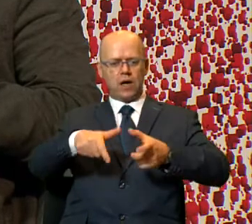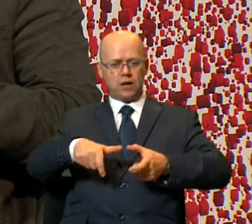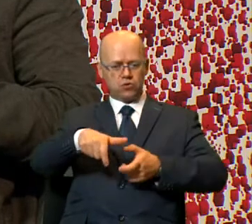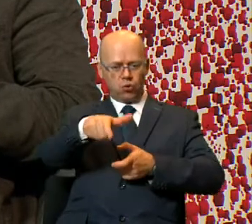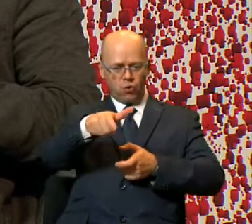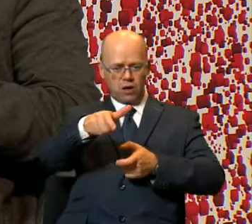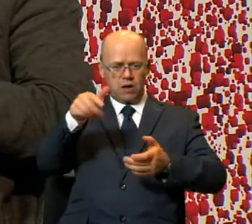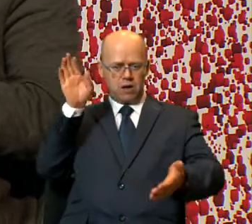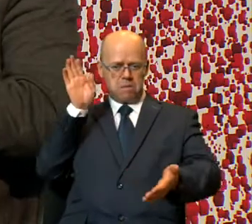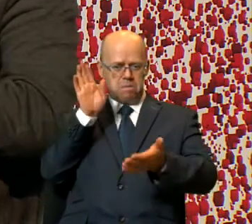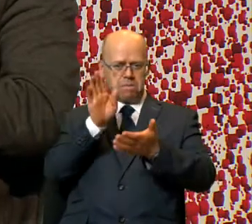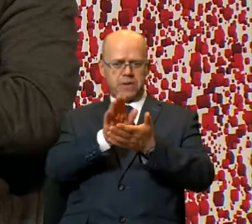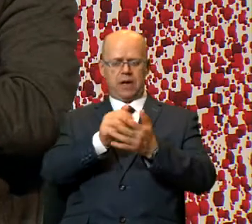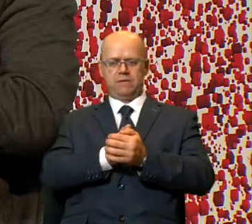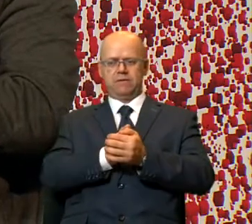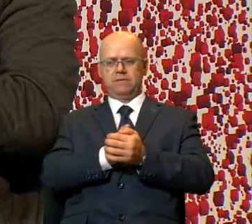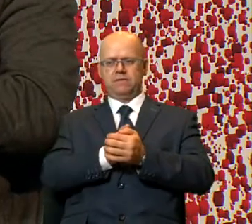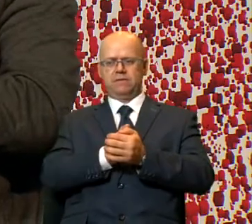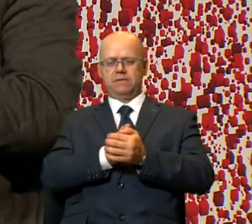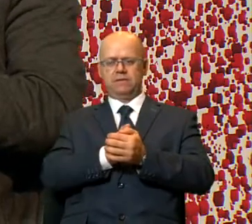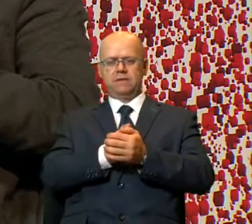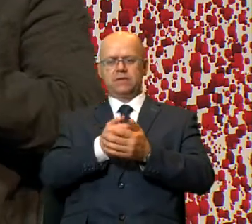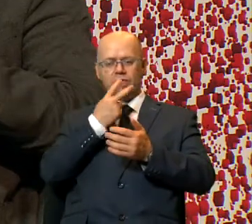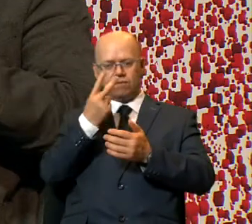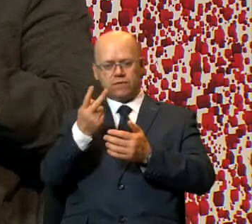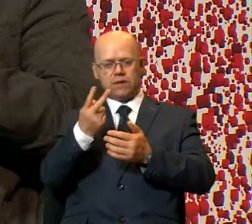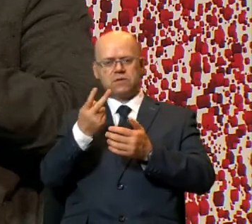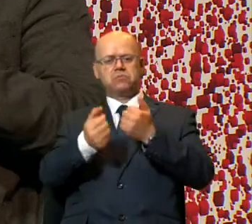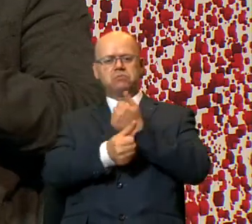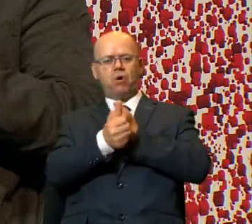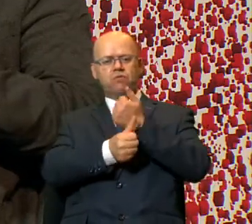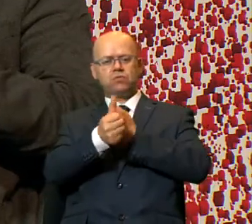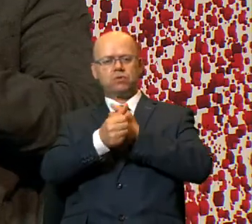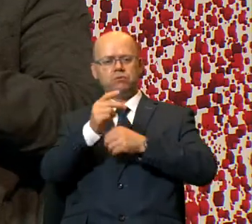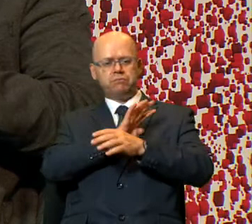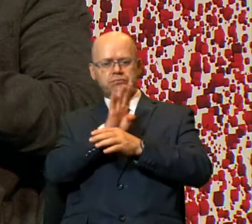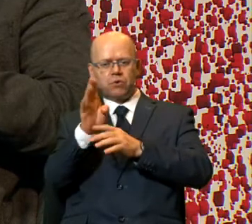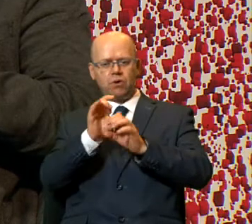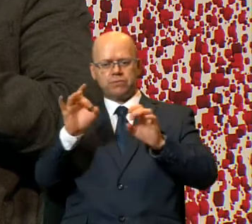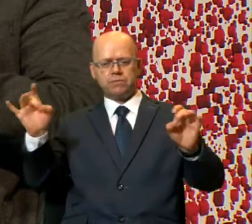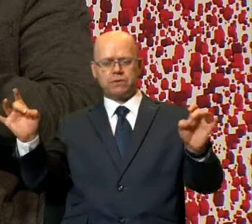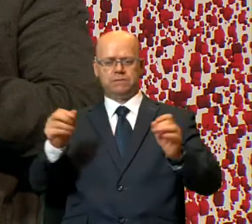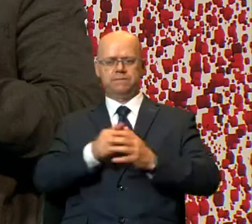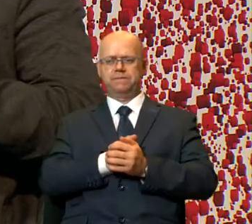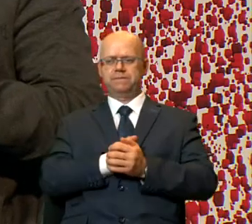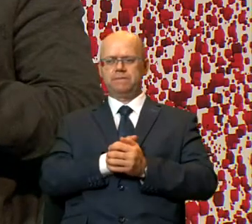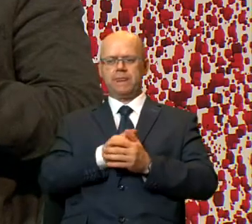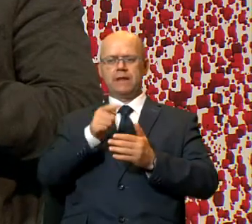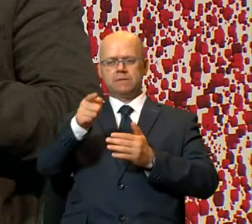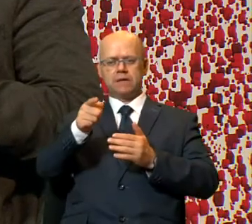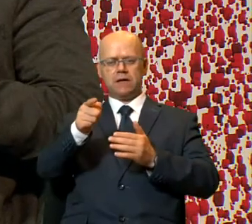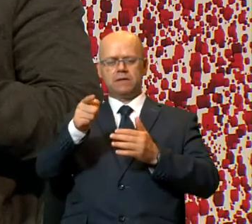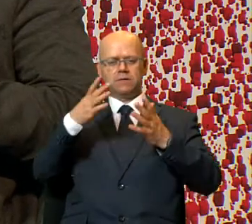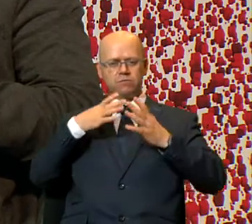jest to rozwiązanie w systemu, które może się tylko stabilizować dynamicznie, ponieważ takie